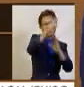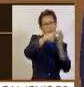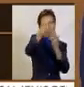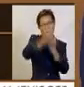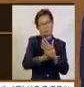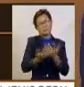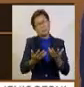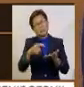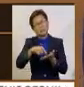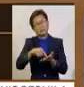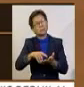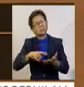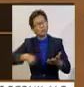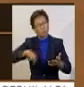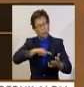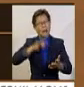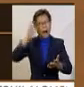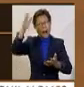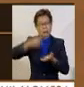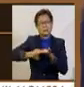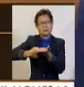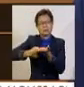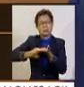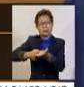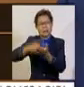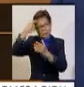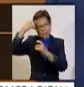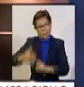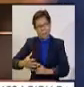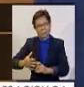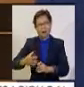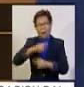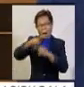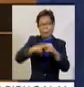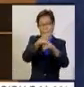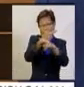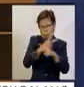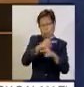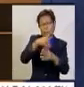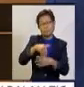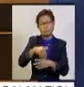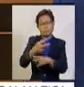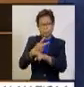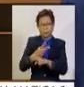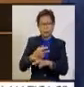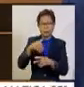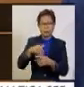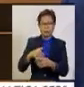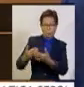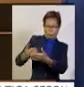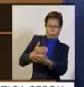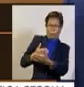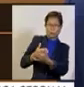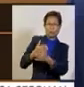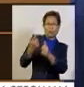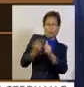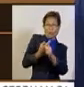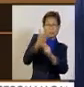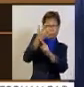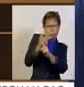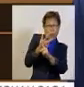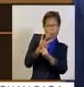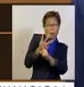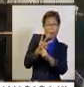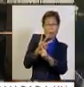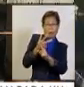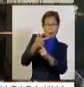this is something that we'll discuss, decide later, because this one is in before the first quarter of next year. Yes, we done